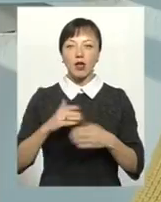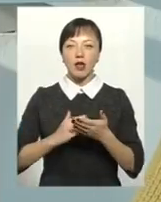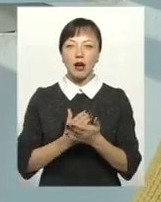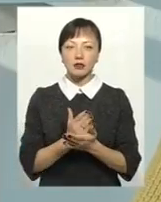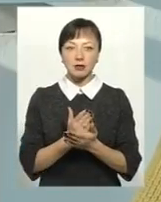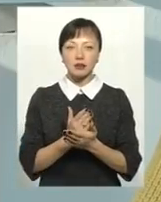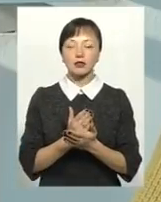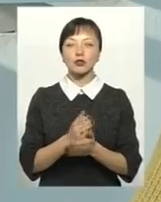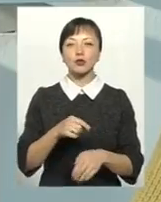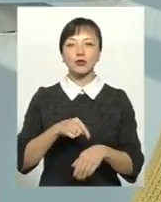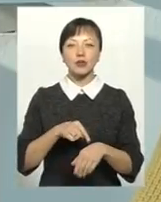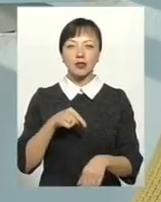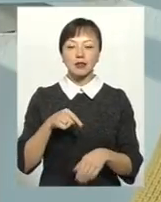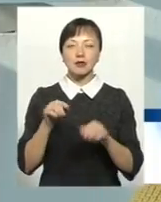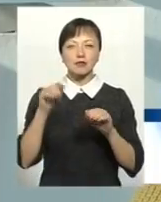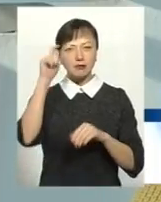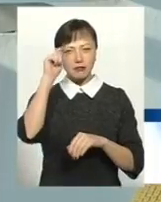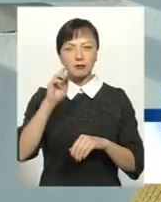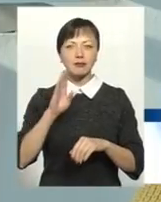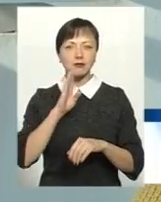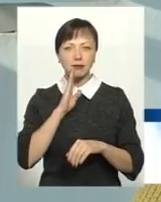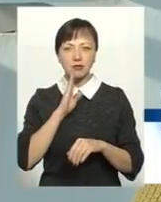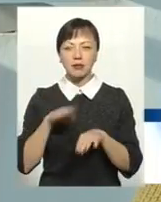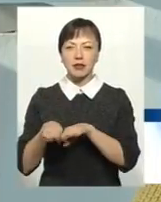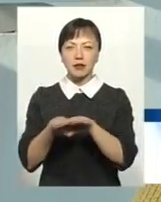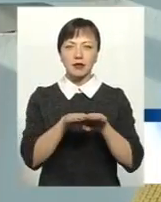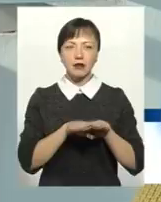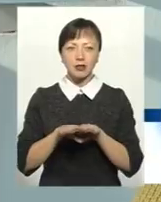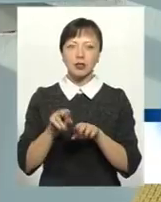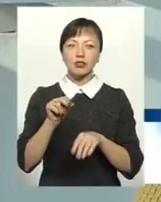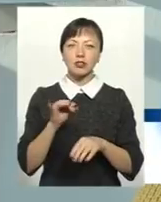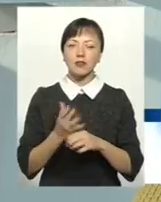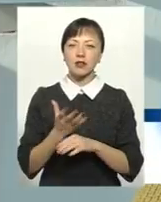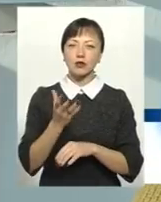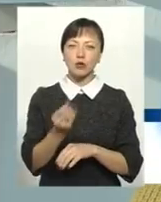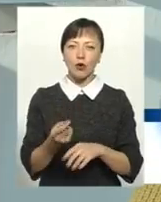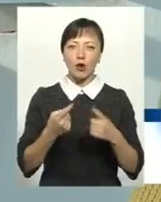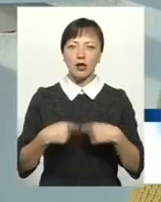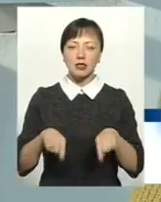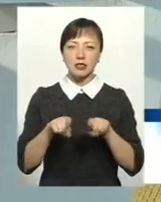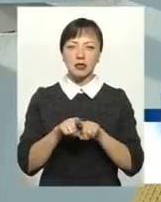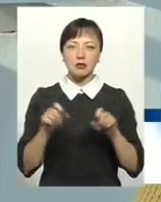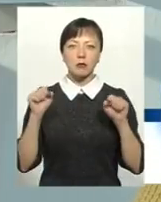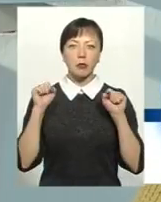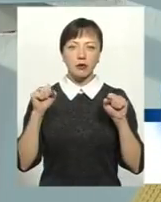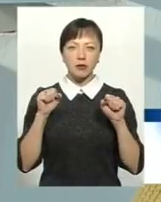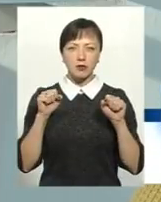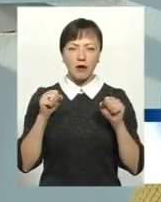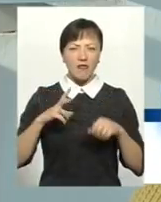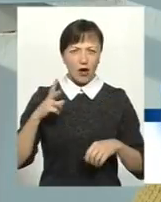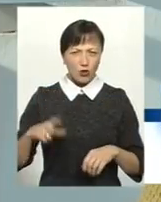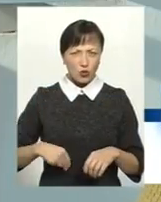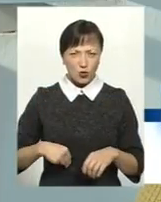гендерно-чутливих інтервенцій зі зменшення шкоди в Україні модель профігендер, що фінансується організацією «Французька експертиза ініціатива